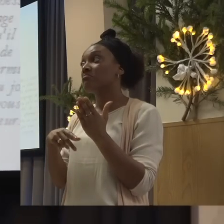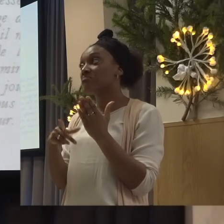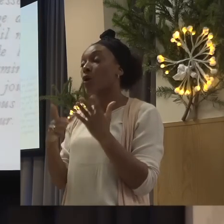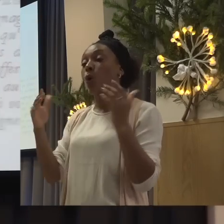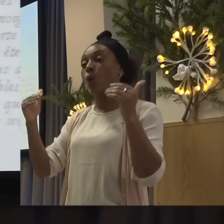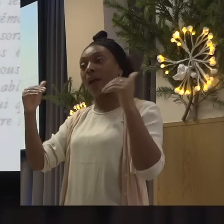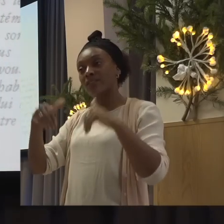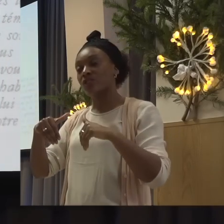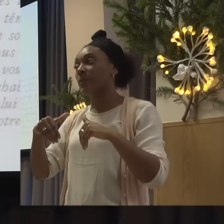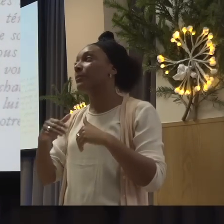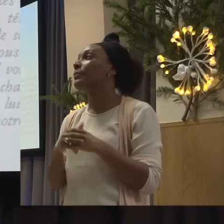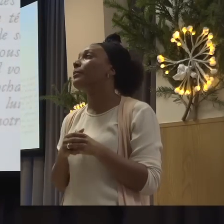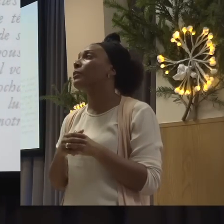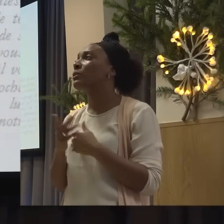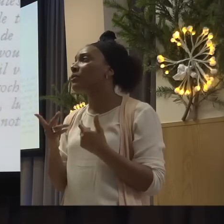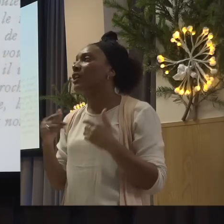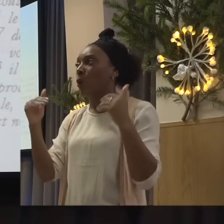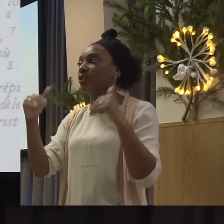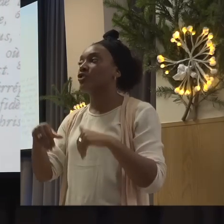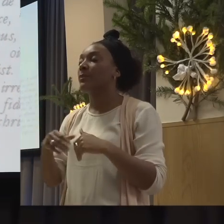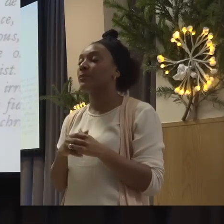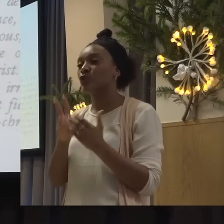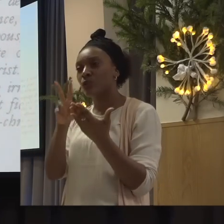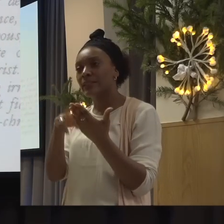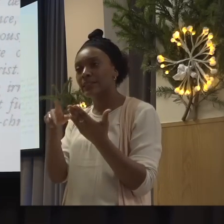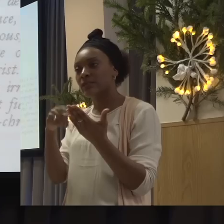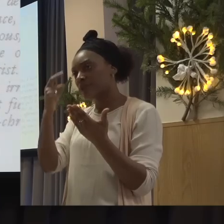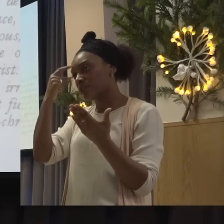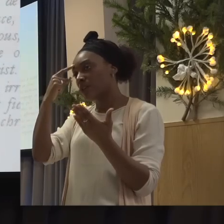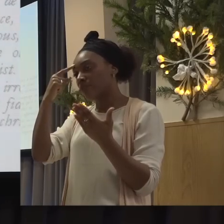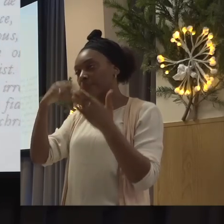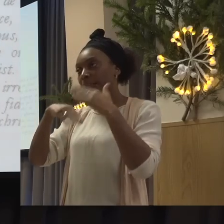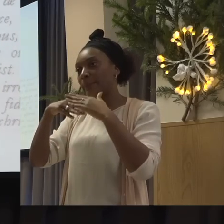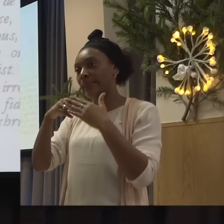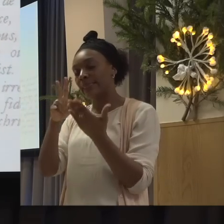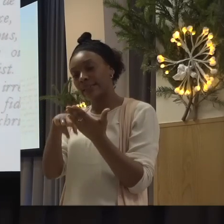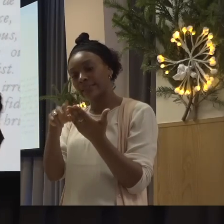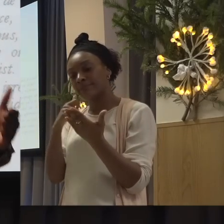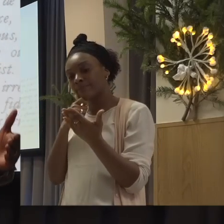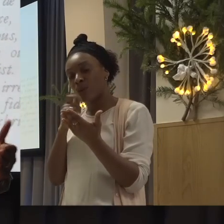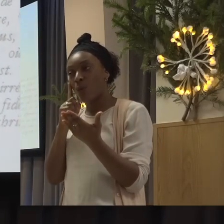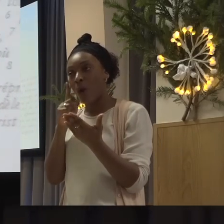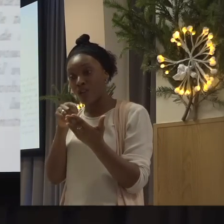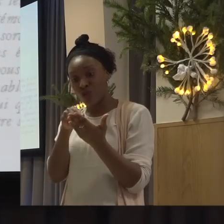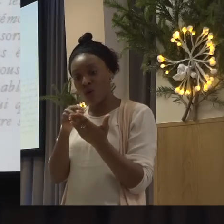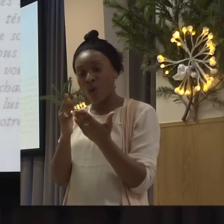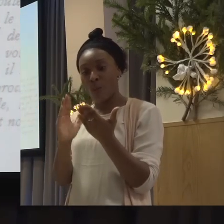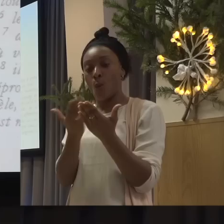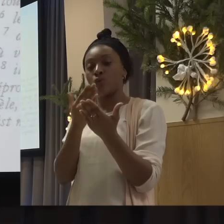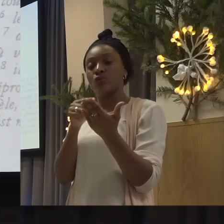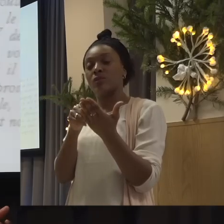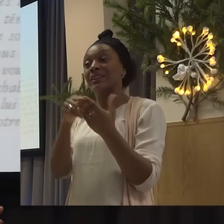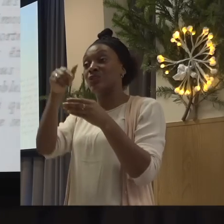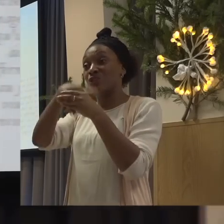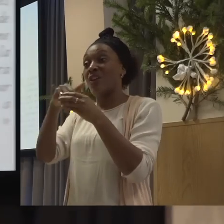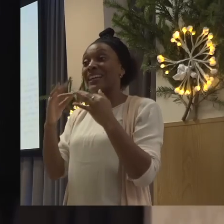paroles d'espérance, avant de montrer ce qui dysfonctionnait dans cette église. Et